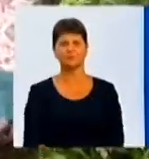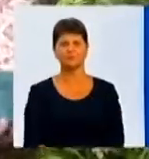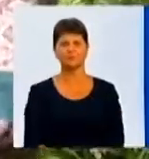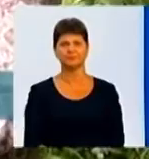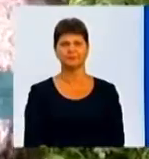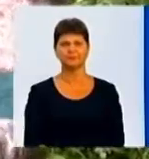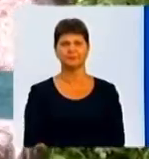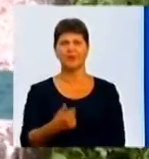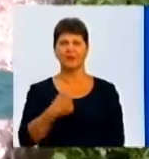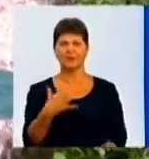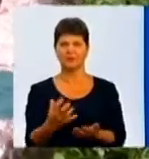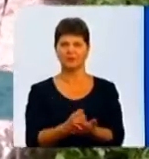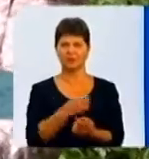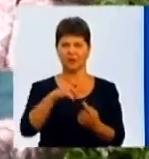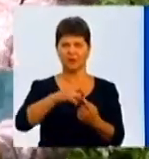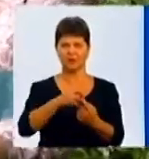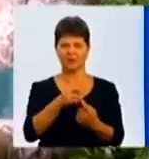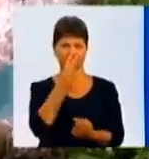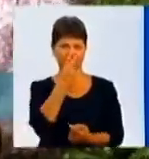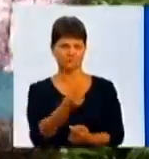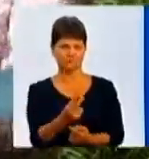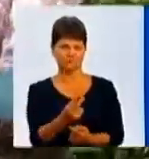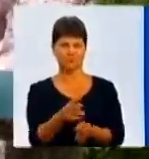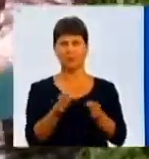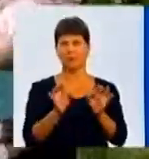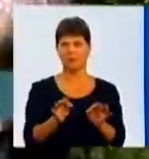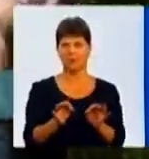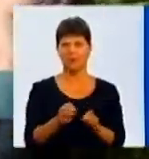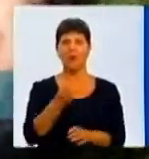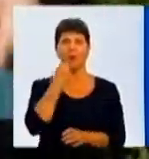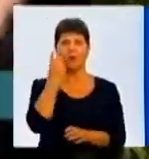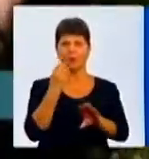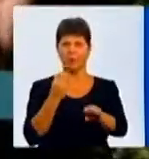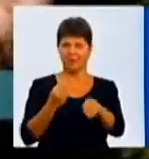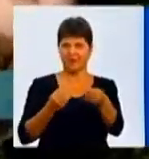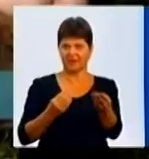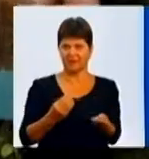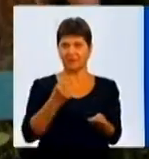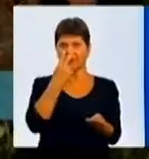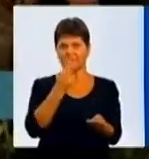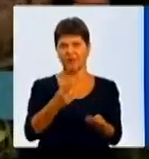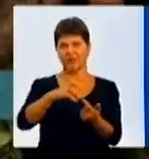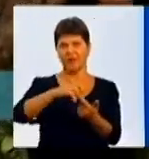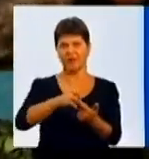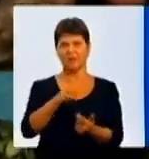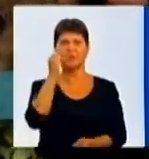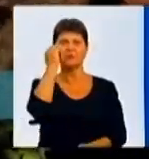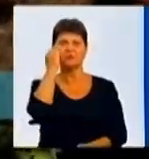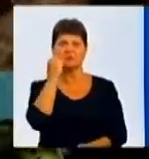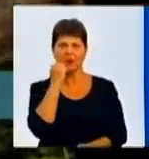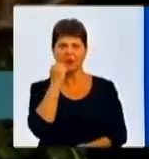Вот я нашла гриб, он внешне выглядит нормально. Но когда я его перевернула, видно, что это гриб старый, его уже, ну,